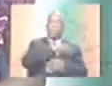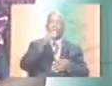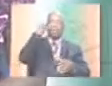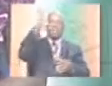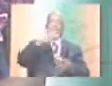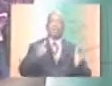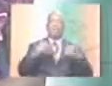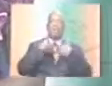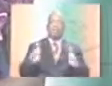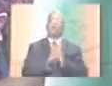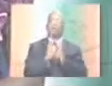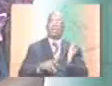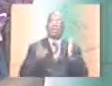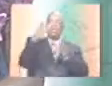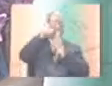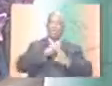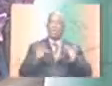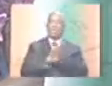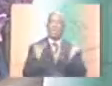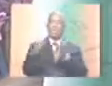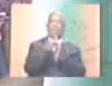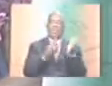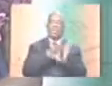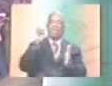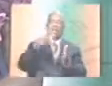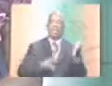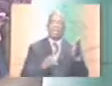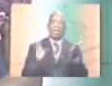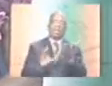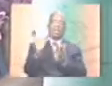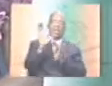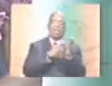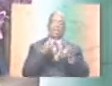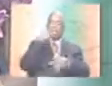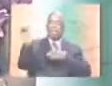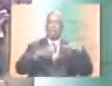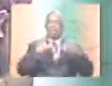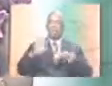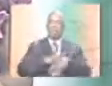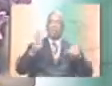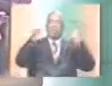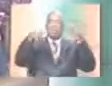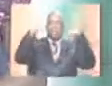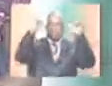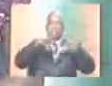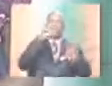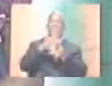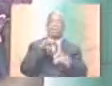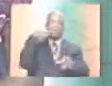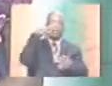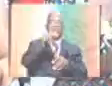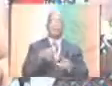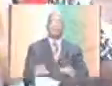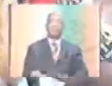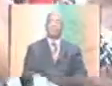au respect de la légalité constitutionnelle qui fait de Laurent Gbagbo le président élu. Thomas